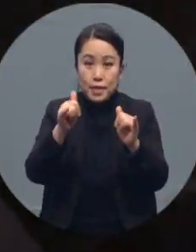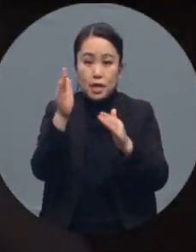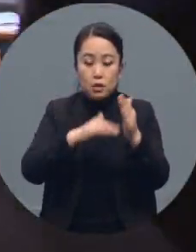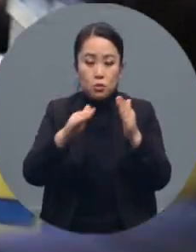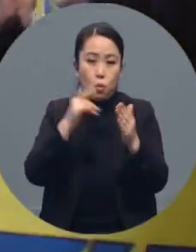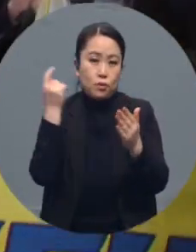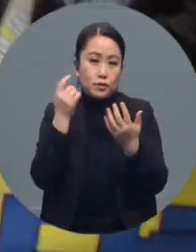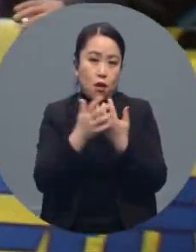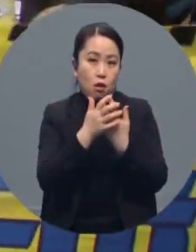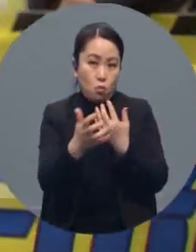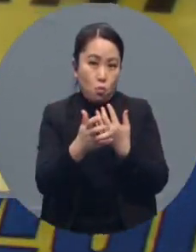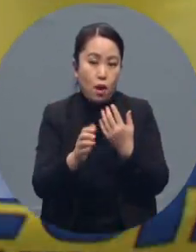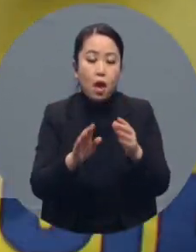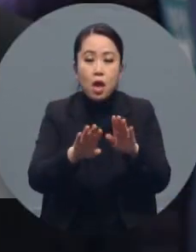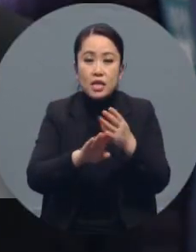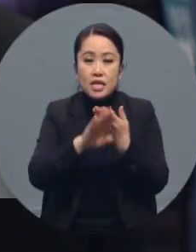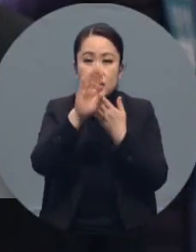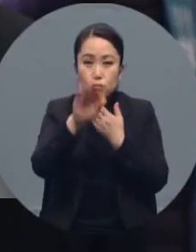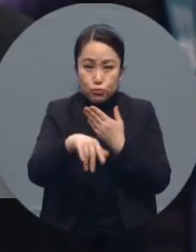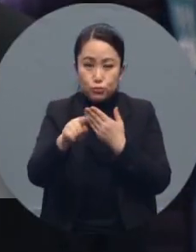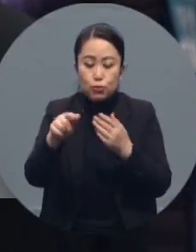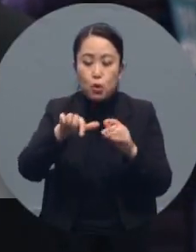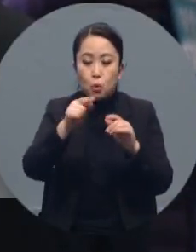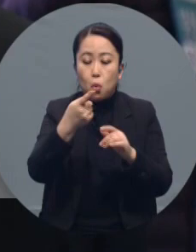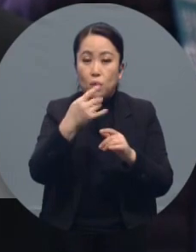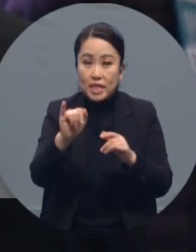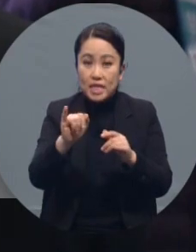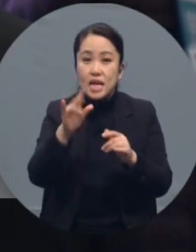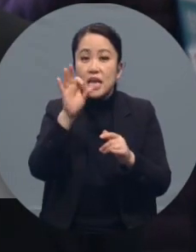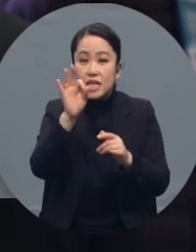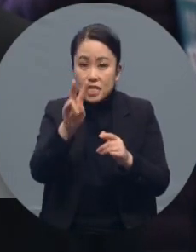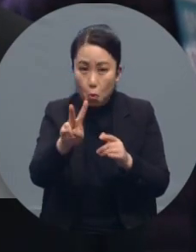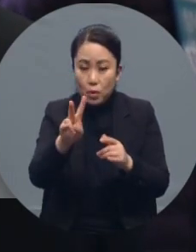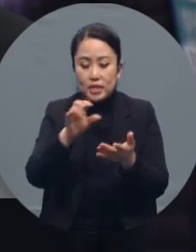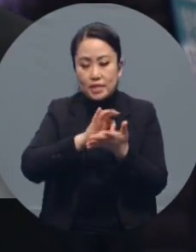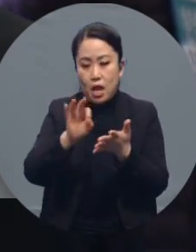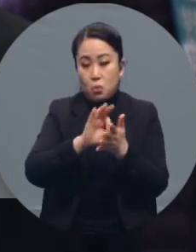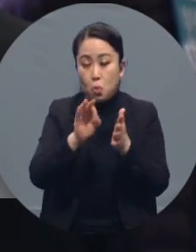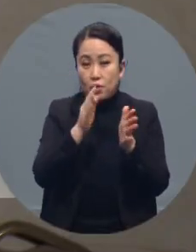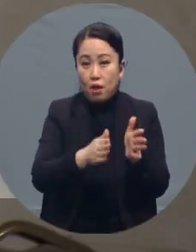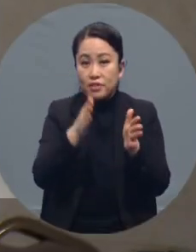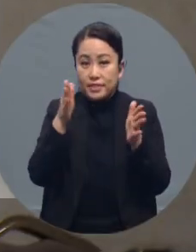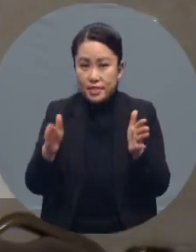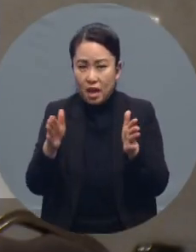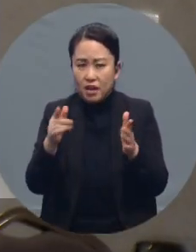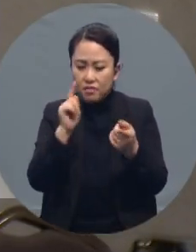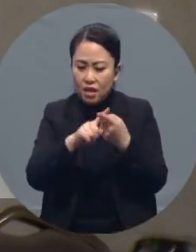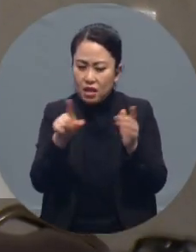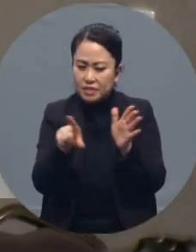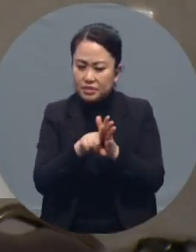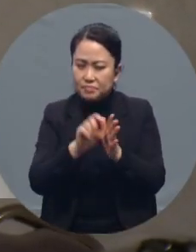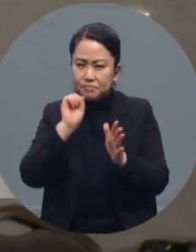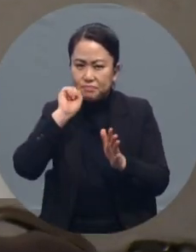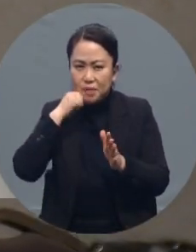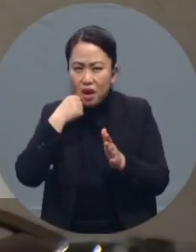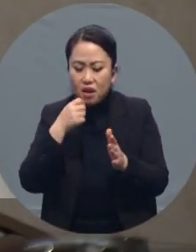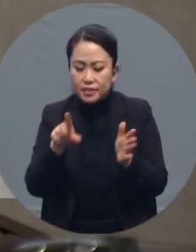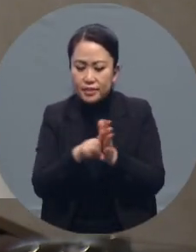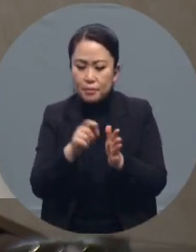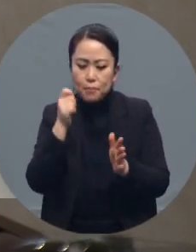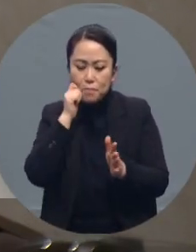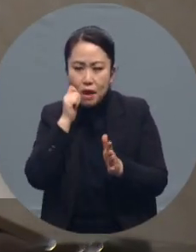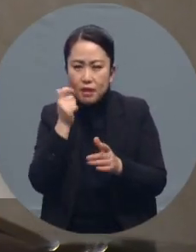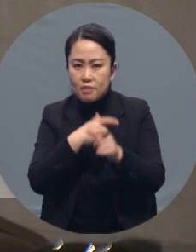이후 고리 2호기 수명 연장 절차에 대한 불신이 오히려 더 높아지자 부산시가 중재에 나섰습니다.